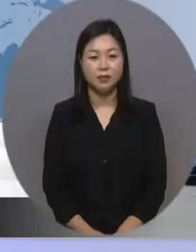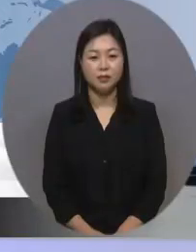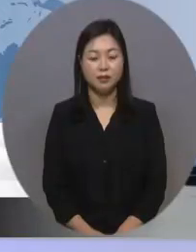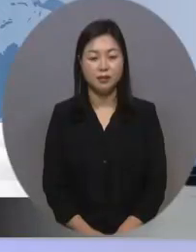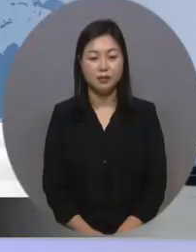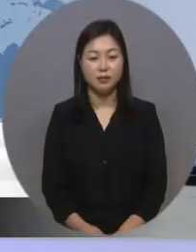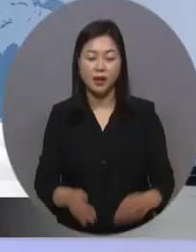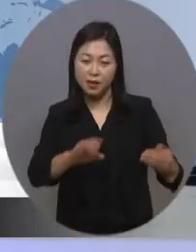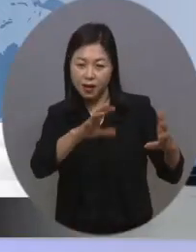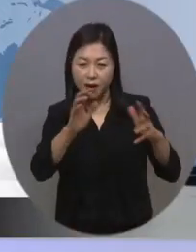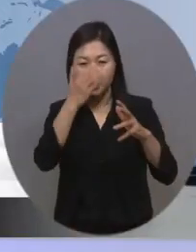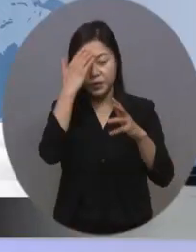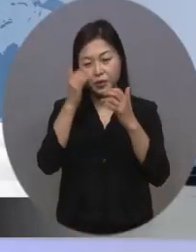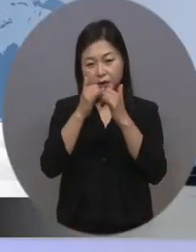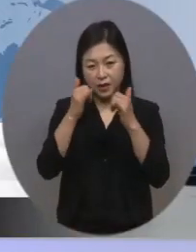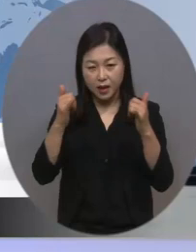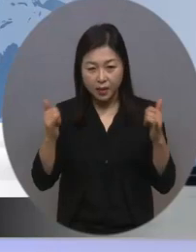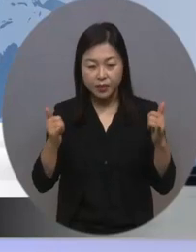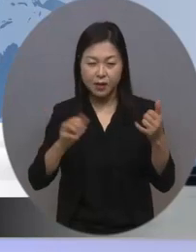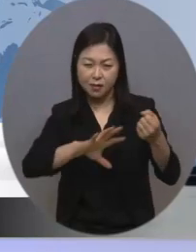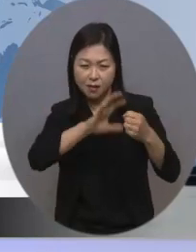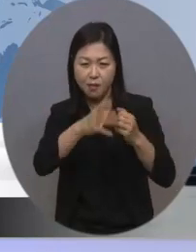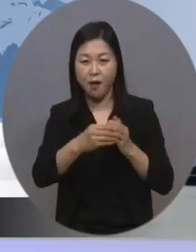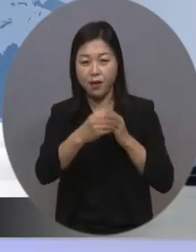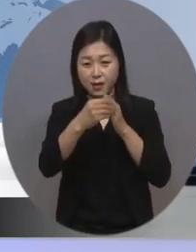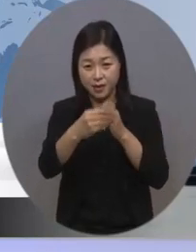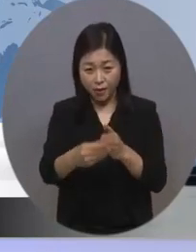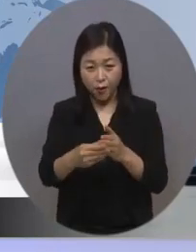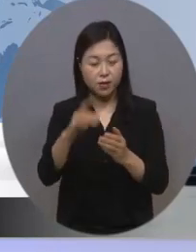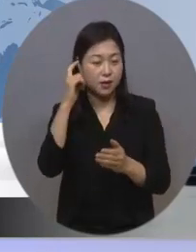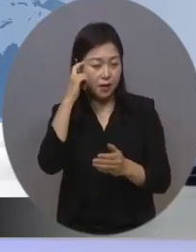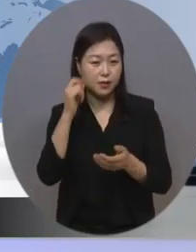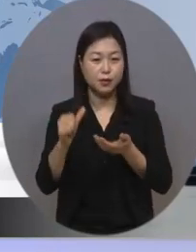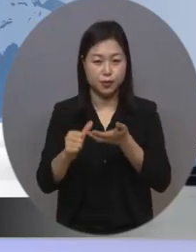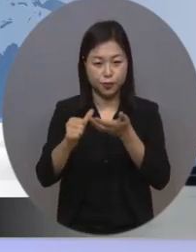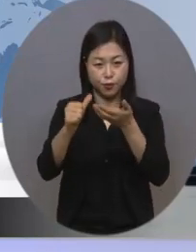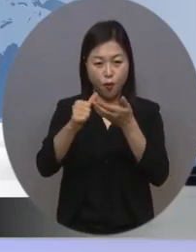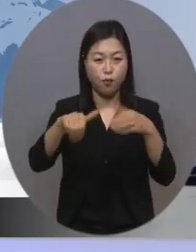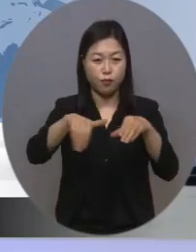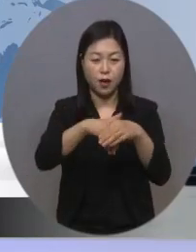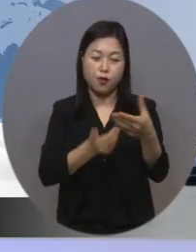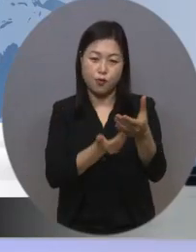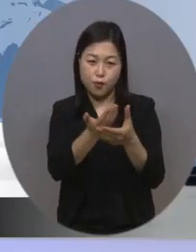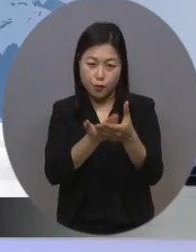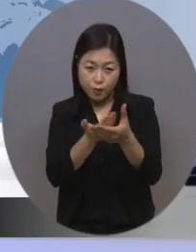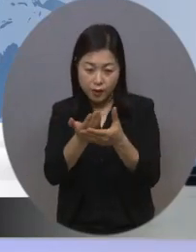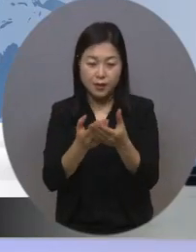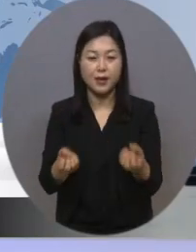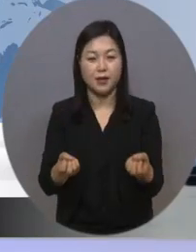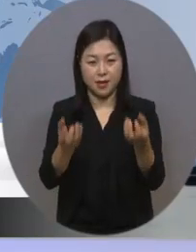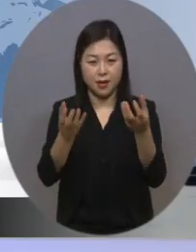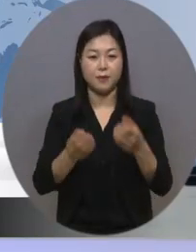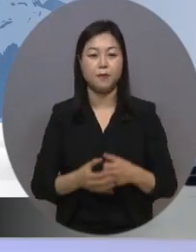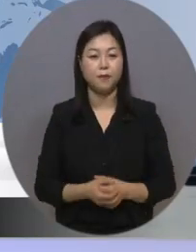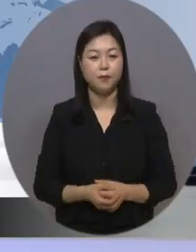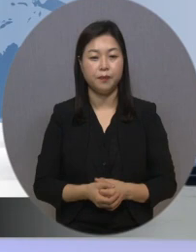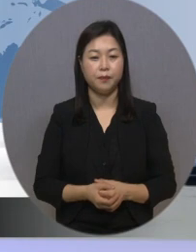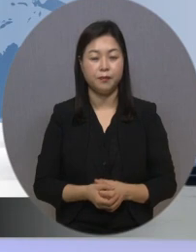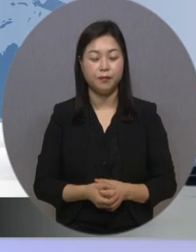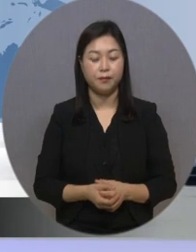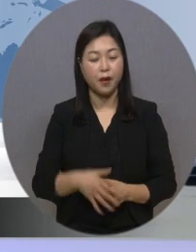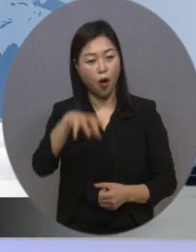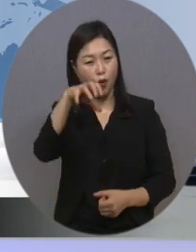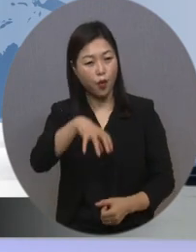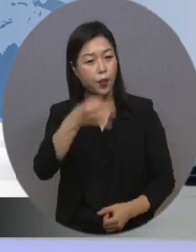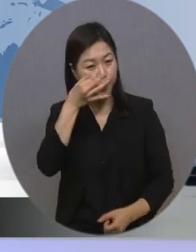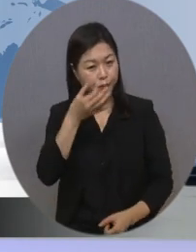다양한 나라의 청년들이 글로벌 리더십 의식을 함양하고 문화를 교류하는 소통의 장이 마련됐습니다. 현장에 박성용